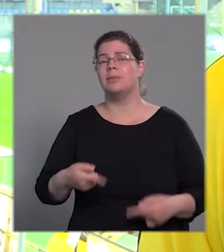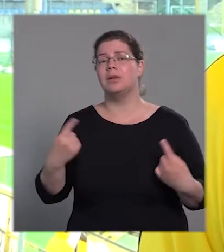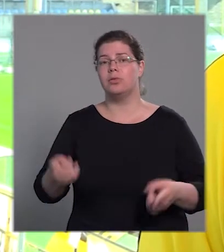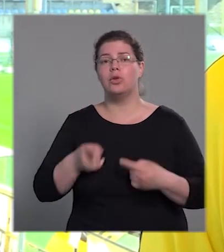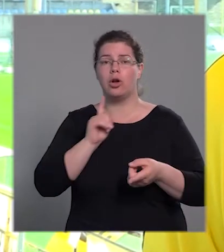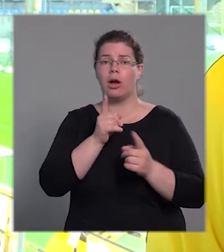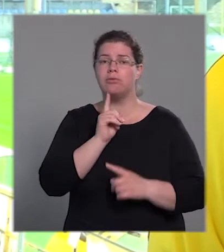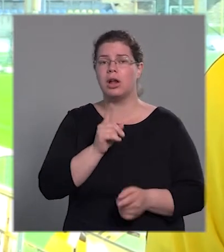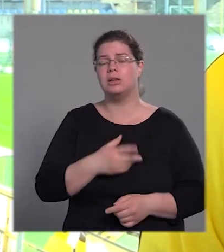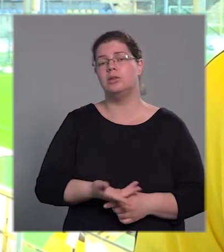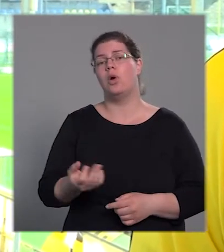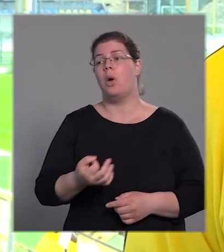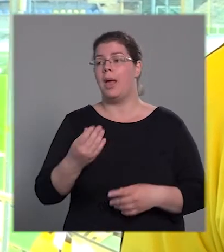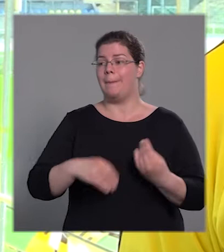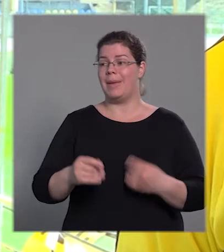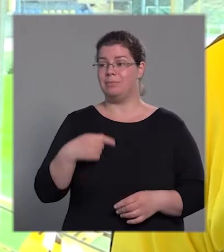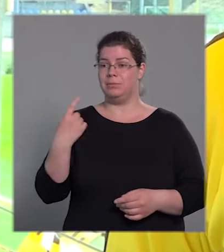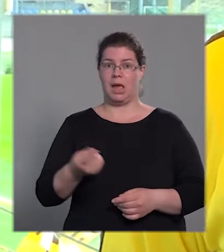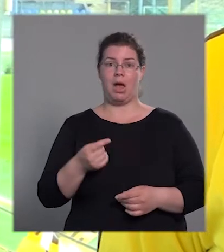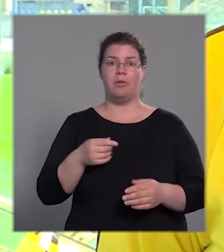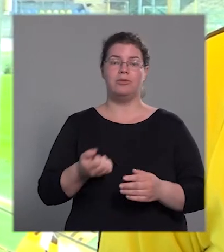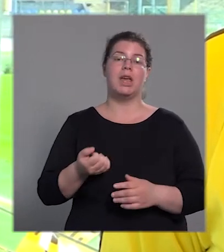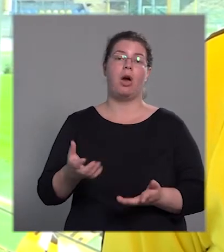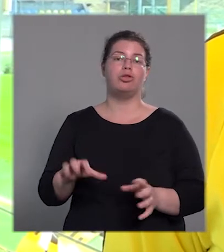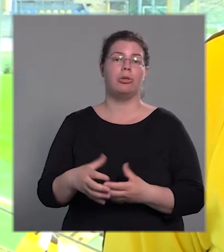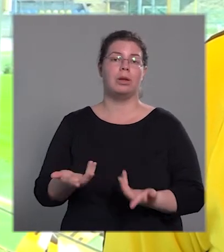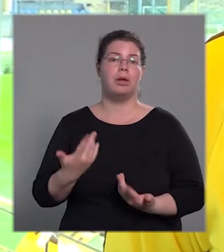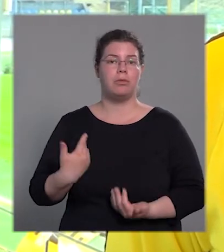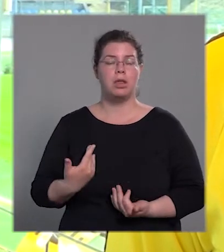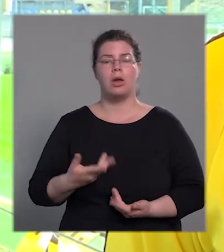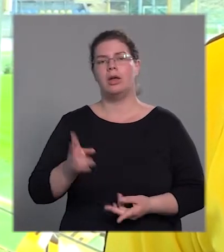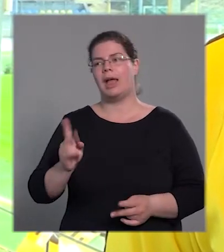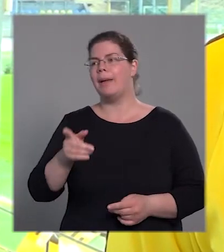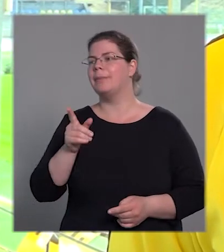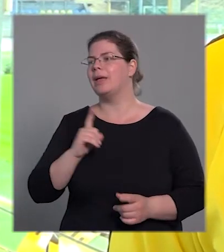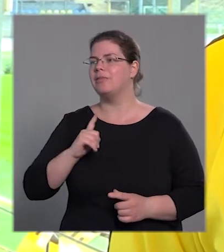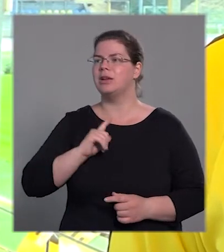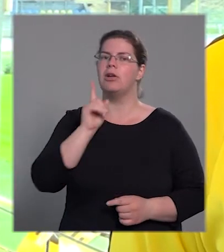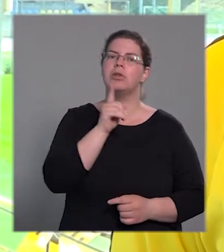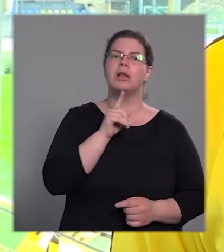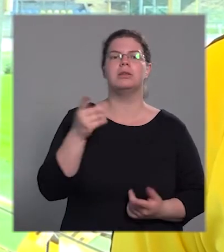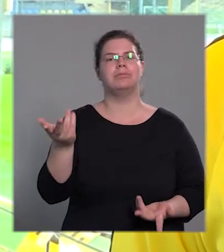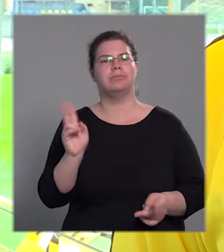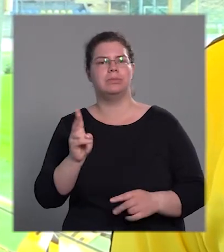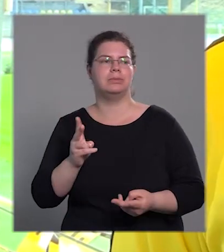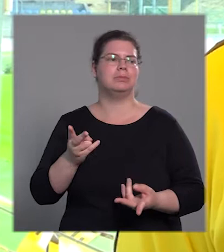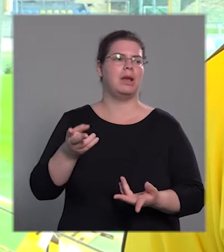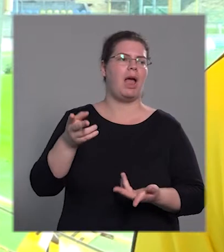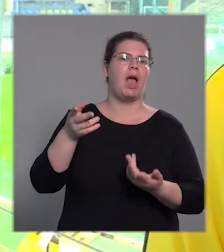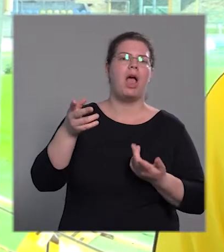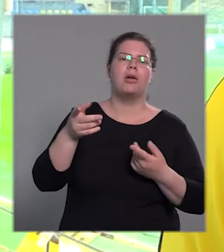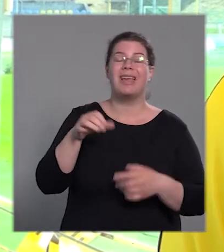is, hiszen a Fradi fiók csapata vagyunk, úgyhogy nekünk azt meg kell várni, hogy a Fradi hogy fog dönteni, és kik azok a játékosok, fiatal játékosokra gondolok